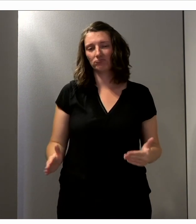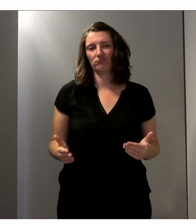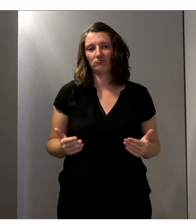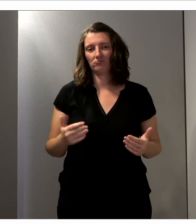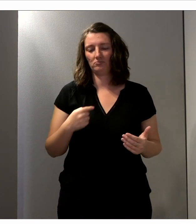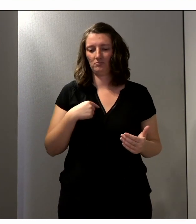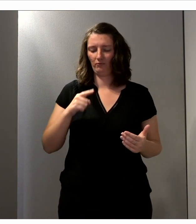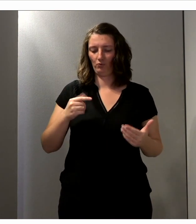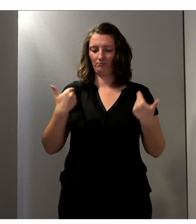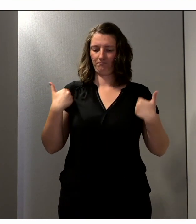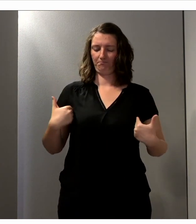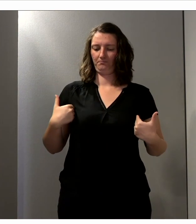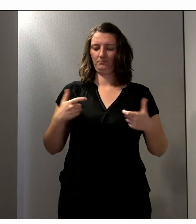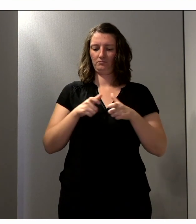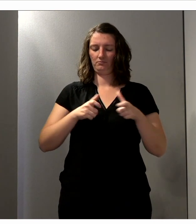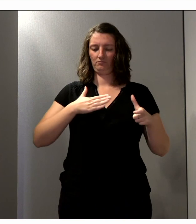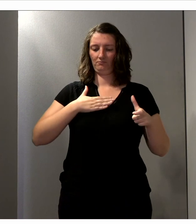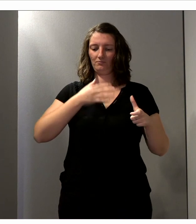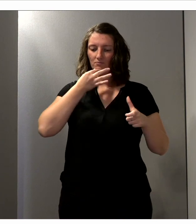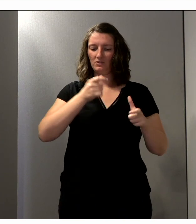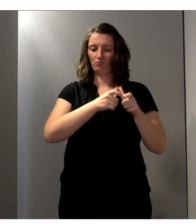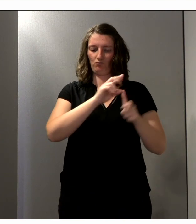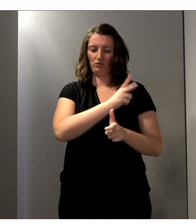ma position d'entrepreneureuse.